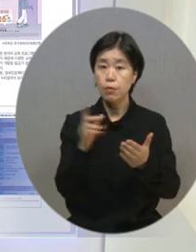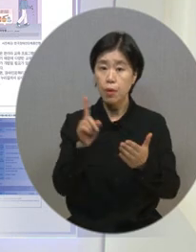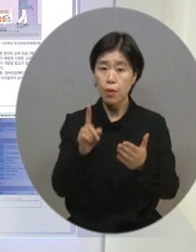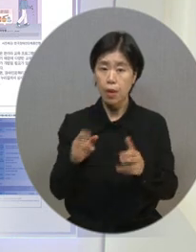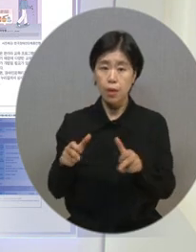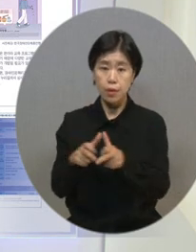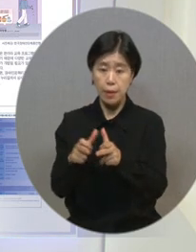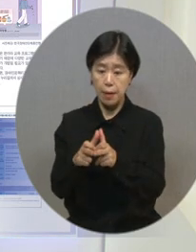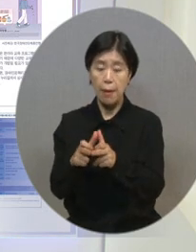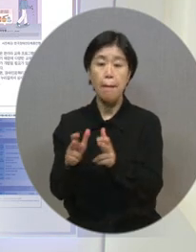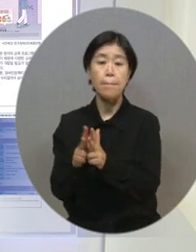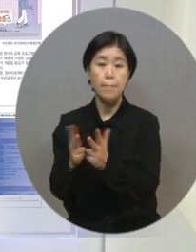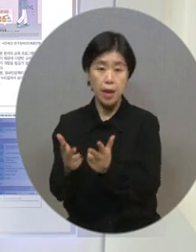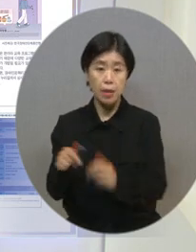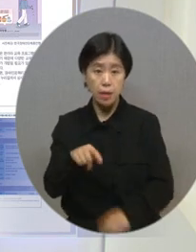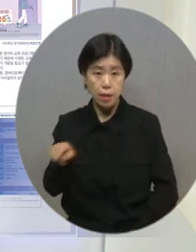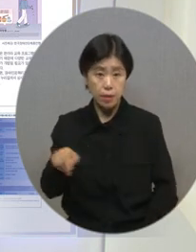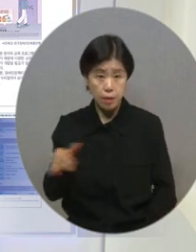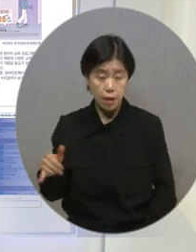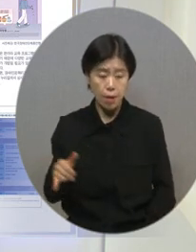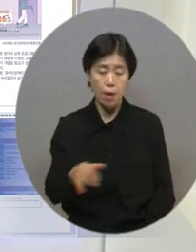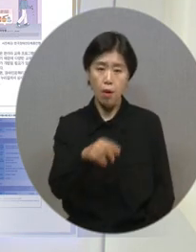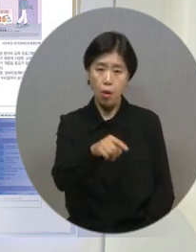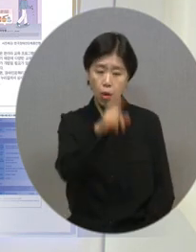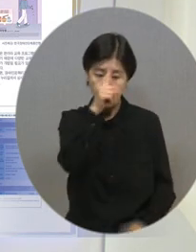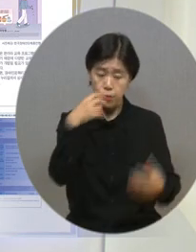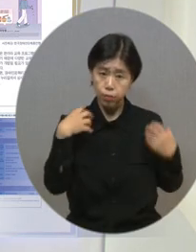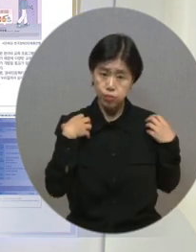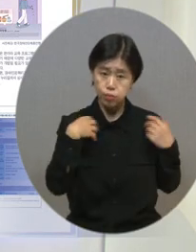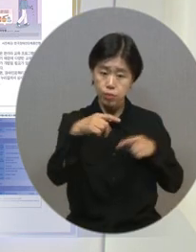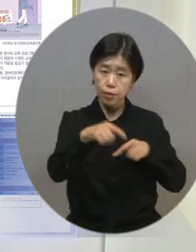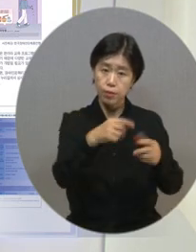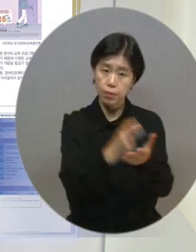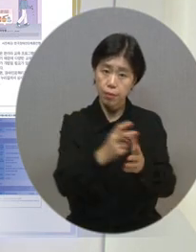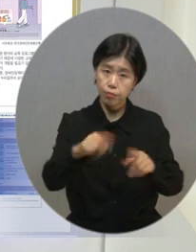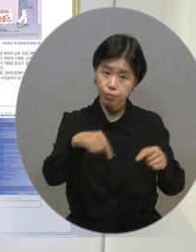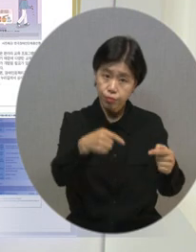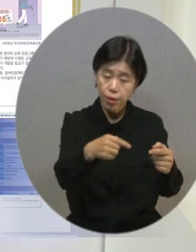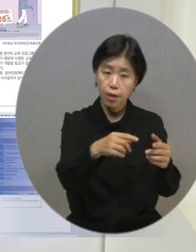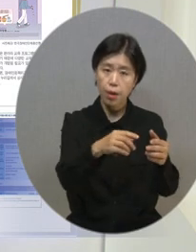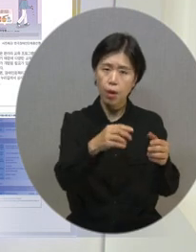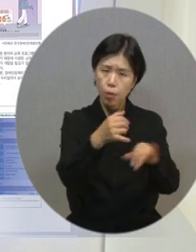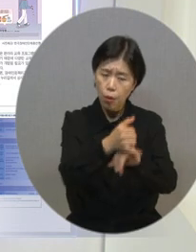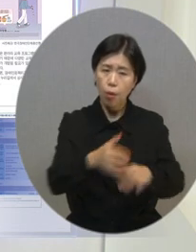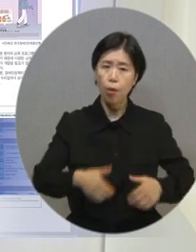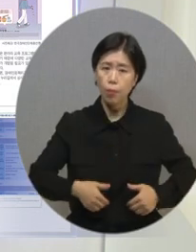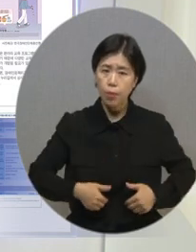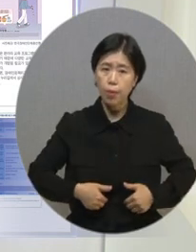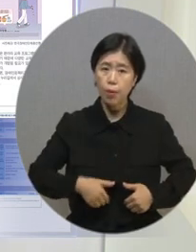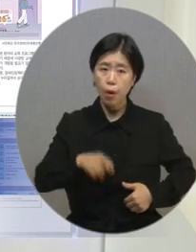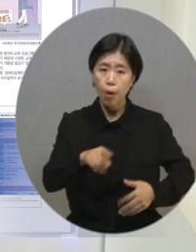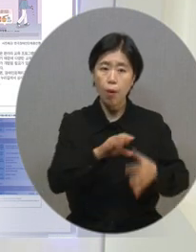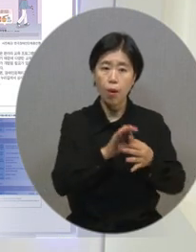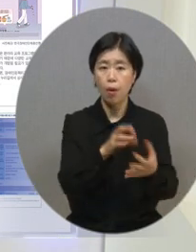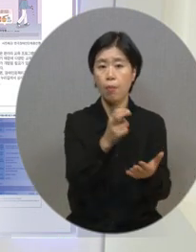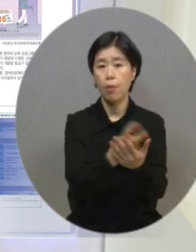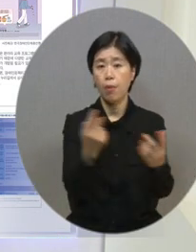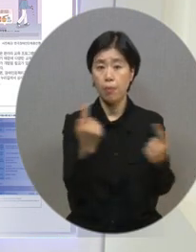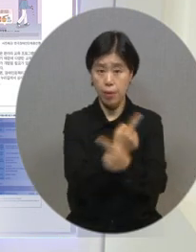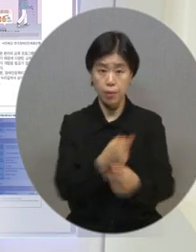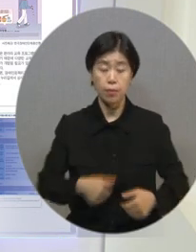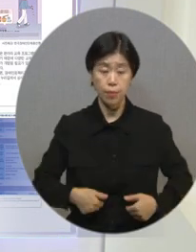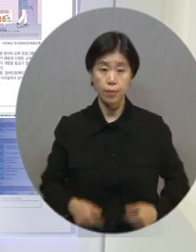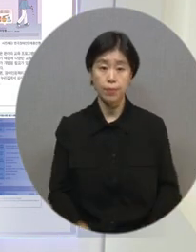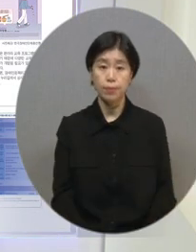당사자가 이러한 정책 수립 과정과 예산 편성 등에 의무적으로 참여하도록 법률을 재 개정하는